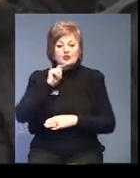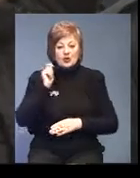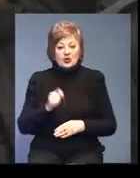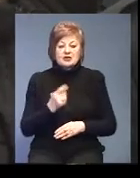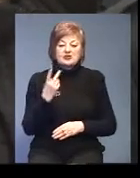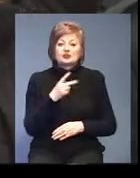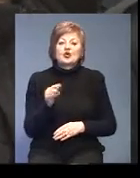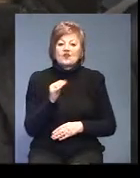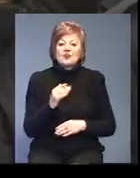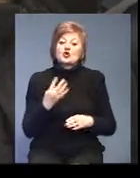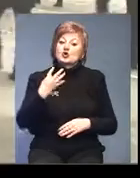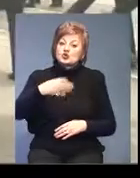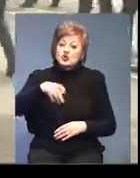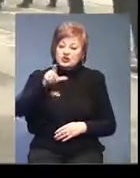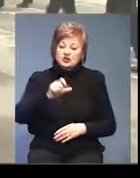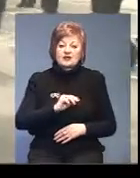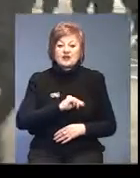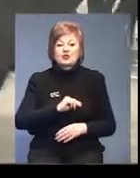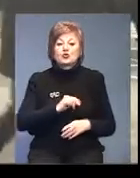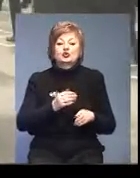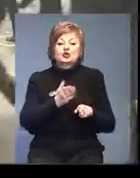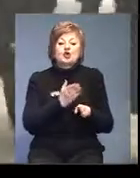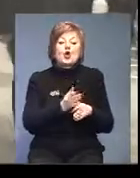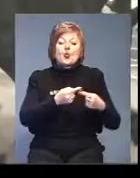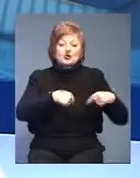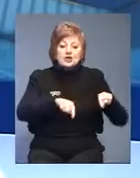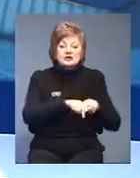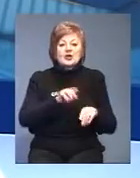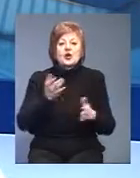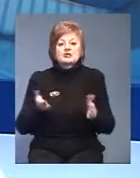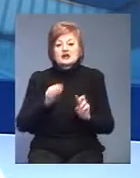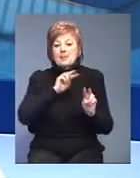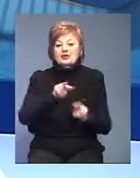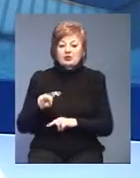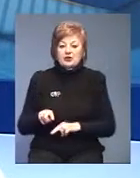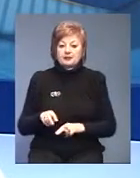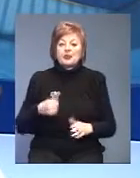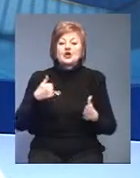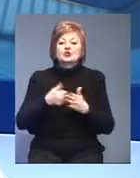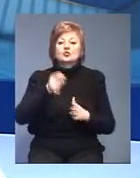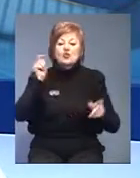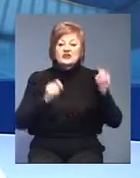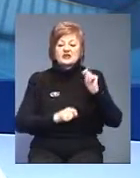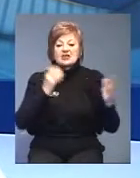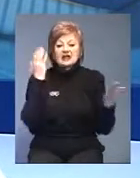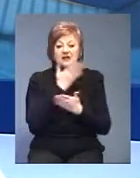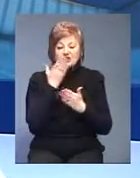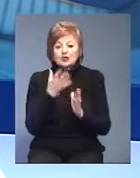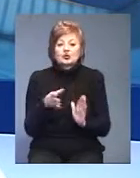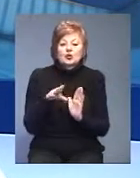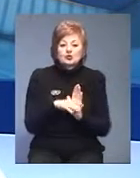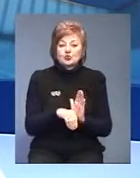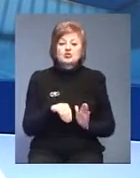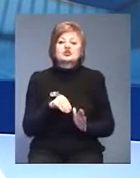лютого 40 з них розпочнуть працювати дільничними, інші – патрульними. До фестивалю «Нове британське кіно» долучився